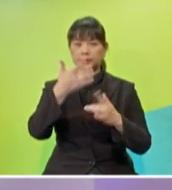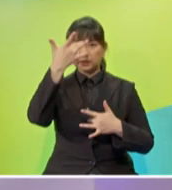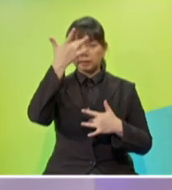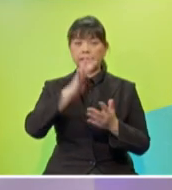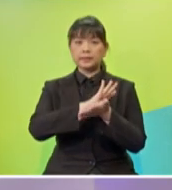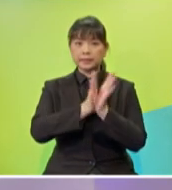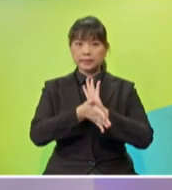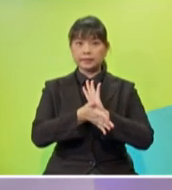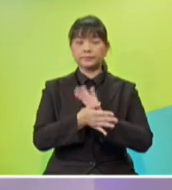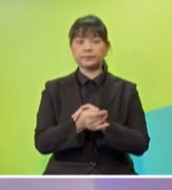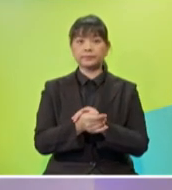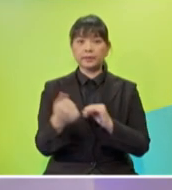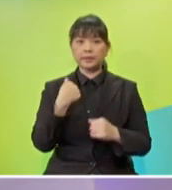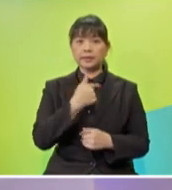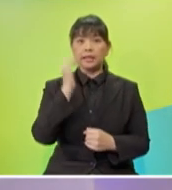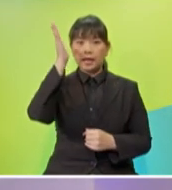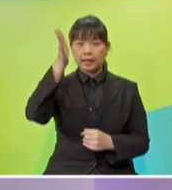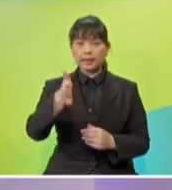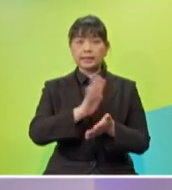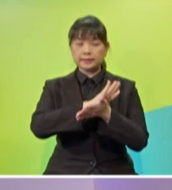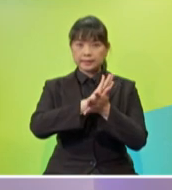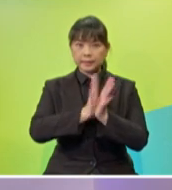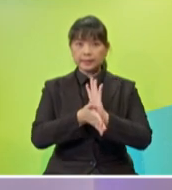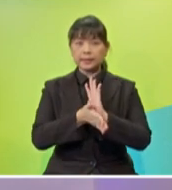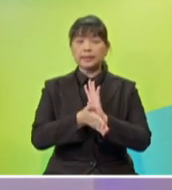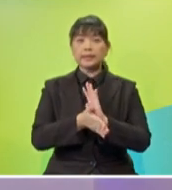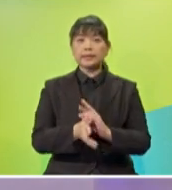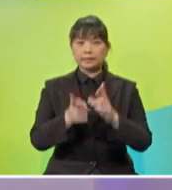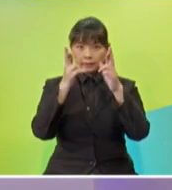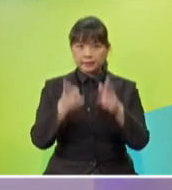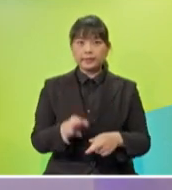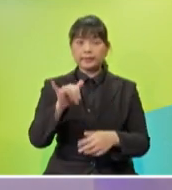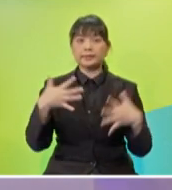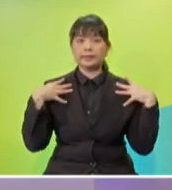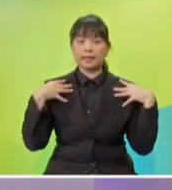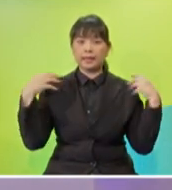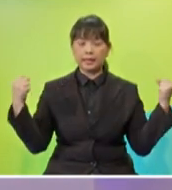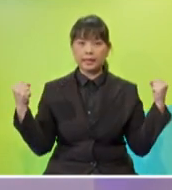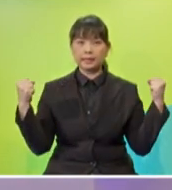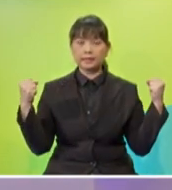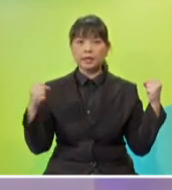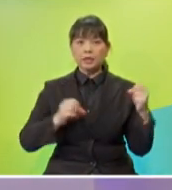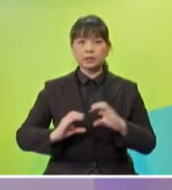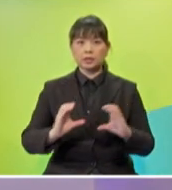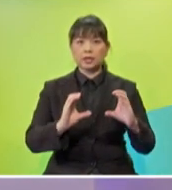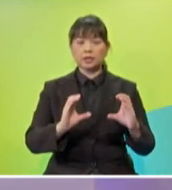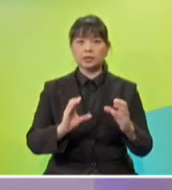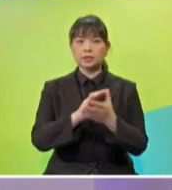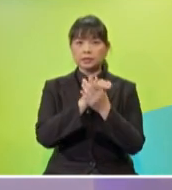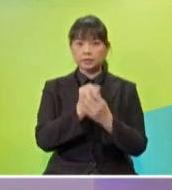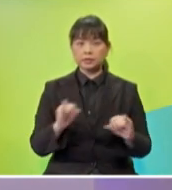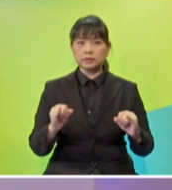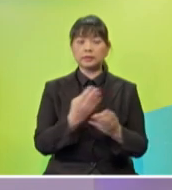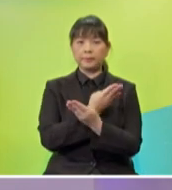kesimpulannya Kita akan menjadi rakyat yang Sehat cerdas sejahtera dan bebas